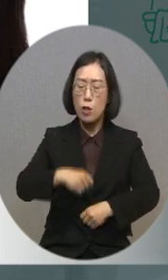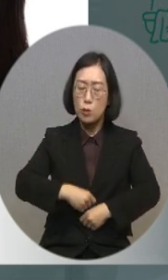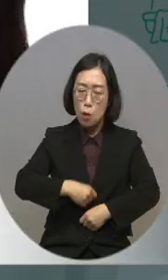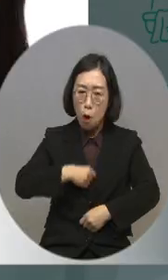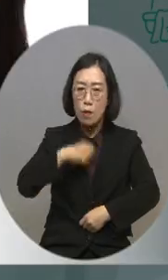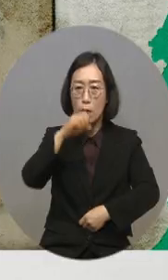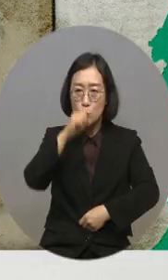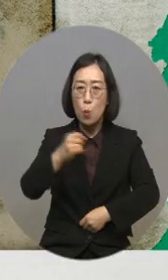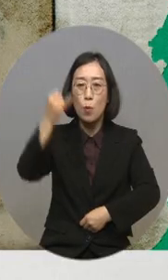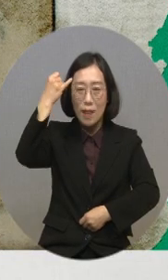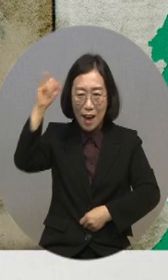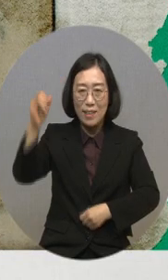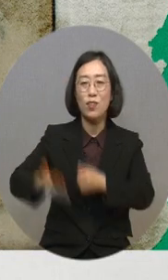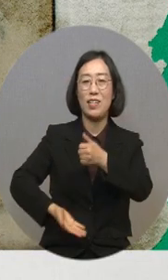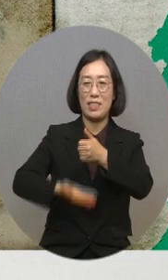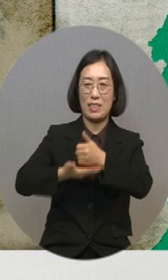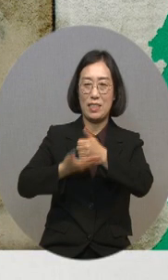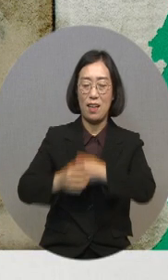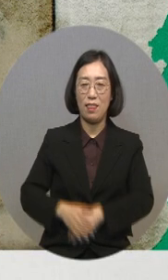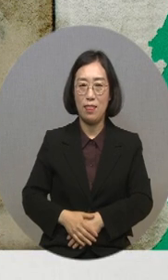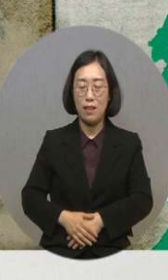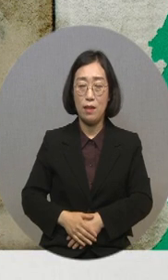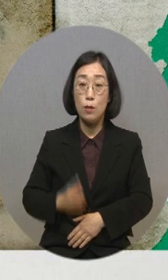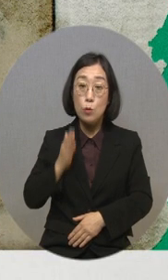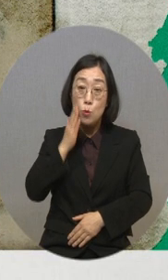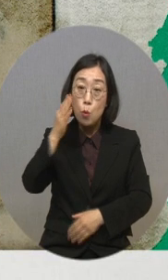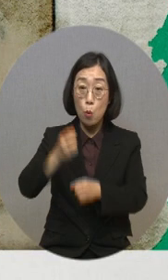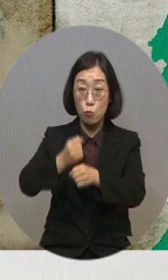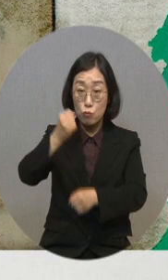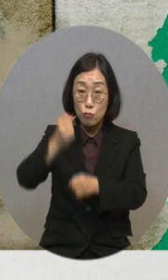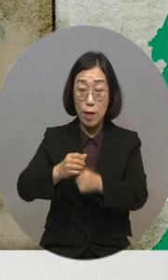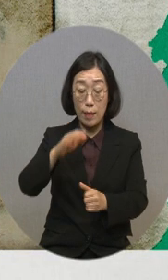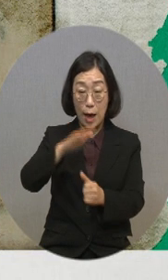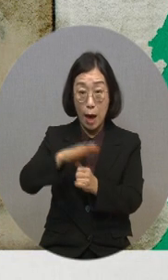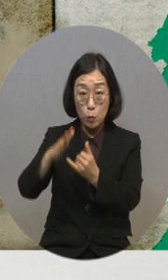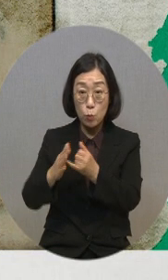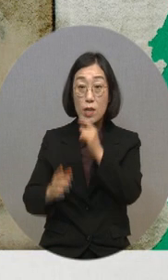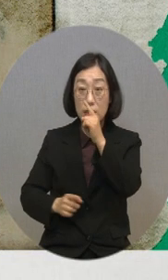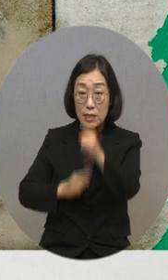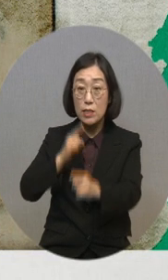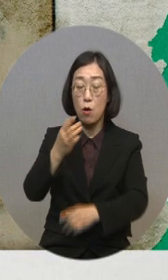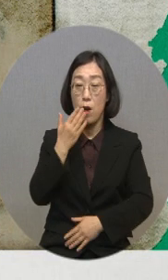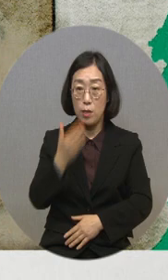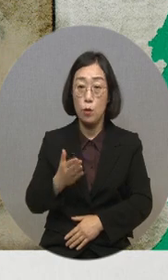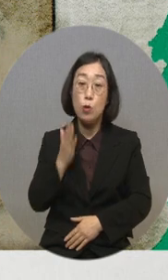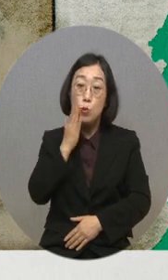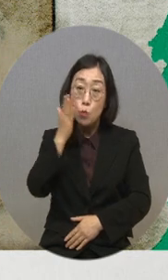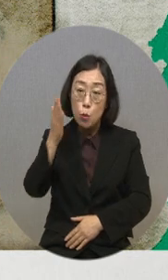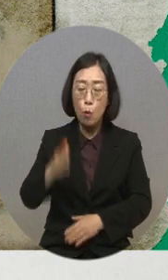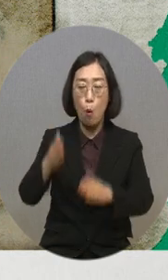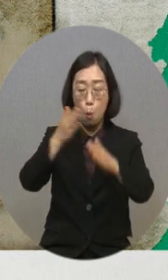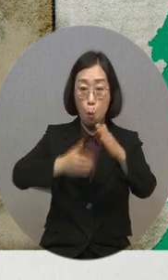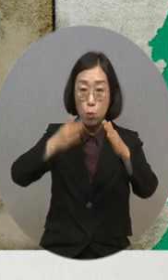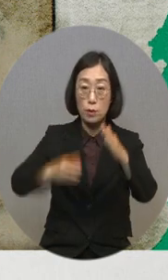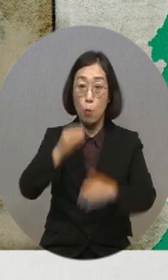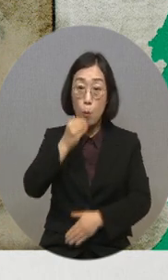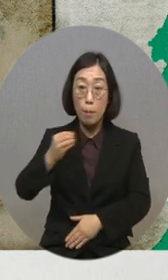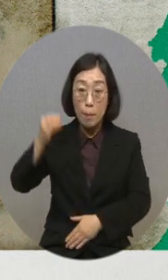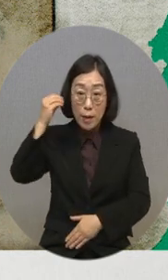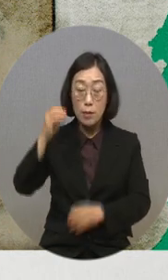인정도 많이 받았습니다. 초록우산은 가족돌봄 아동들이 지원 신청을 할 수 있도록 초록우산 공식 홈페이지 내